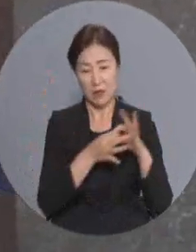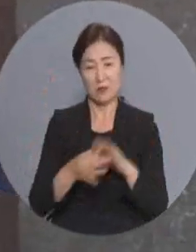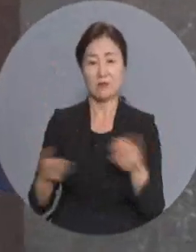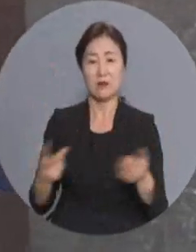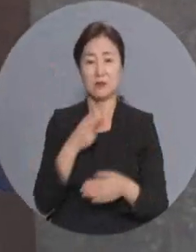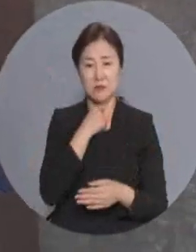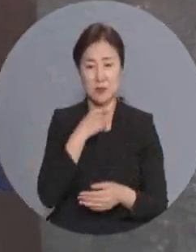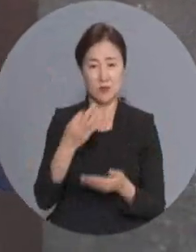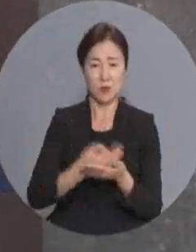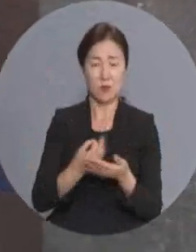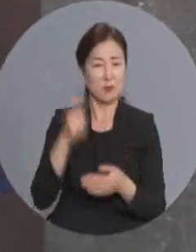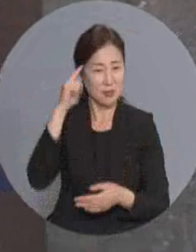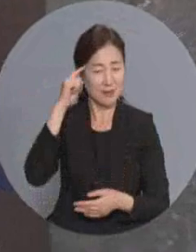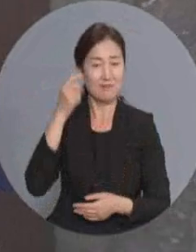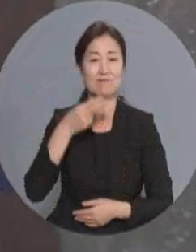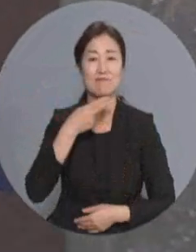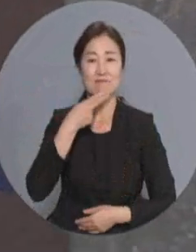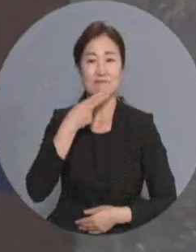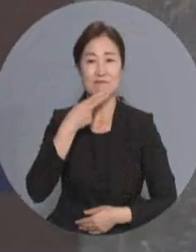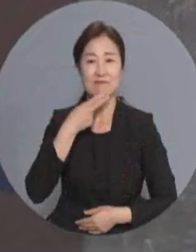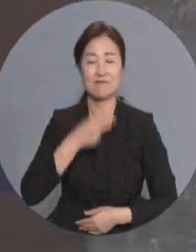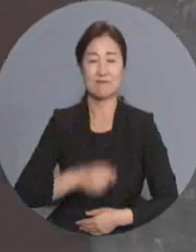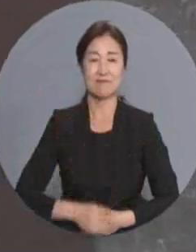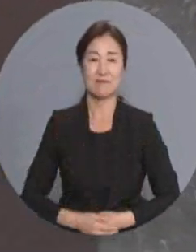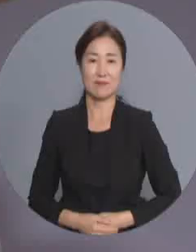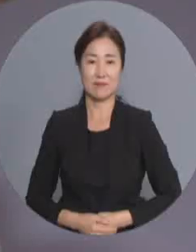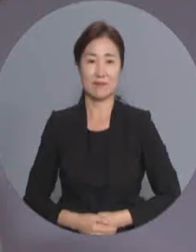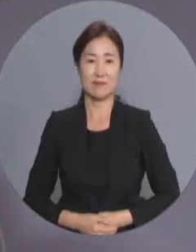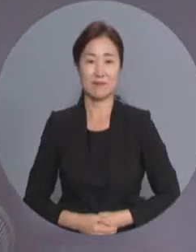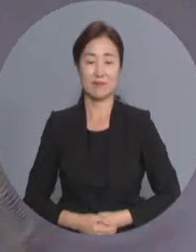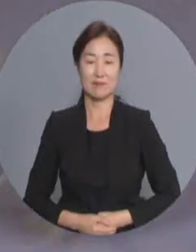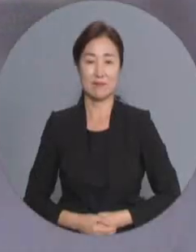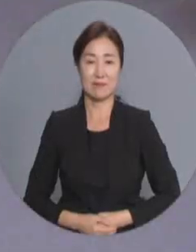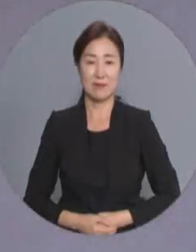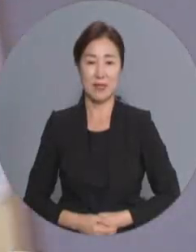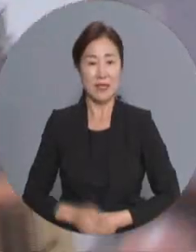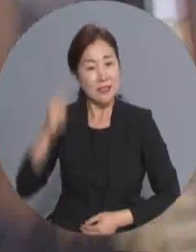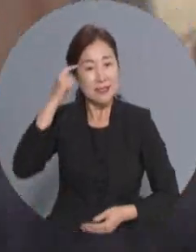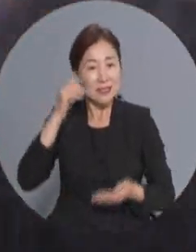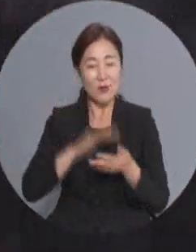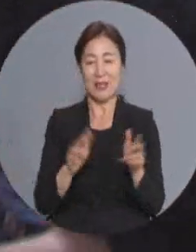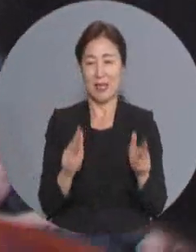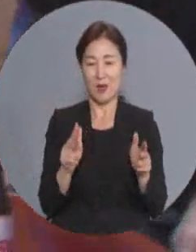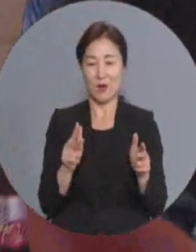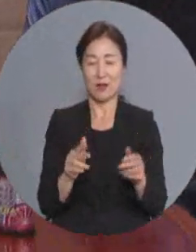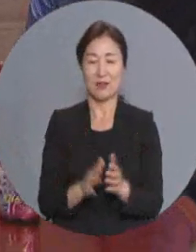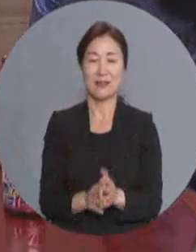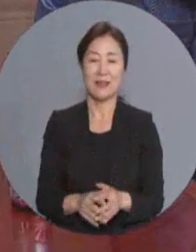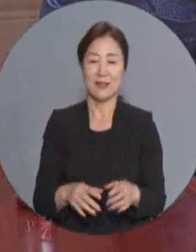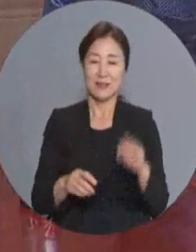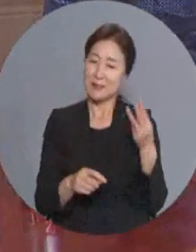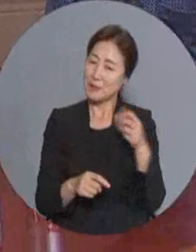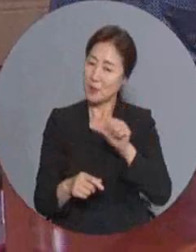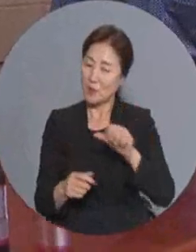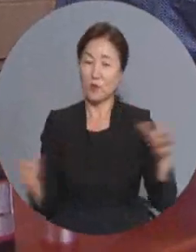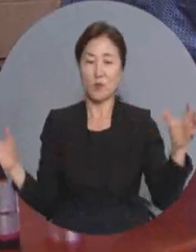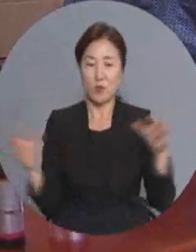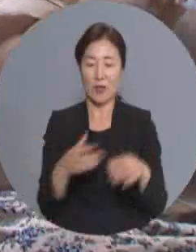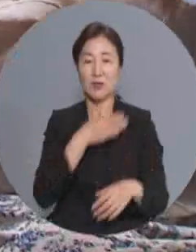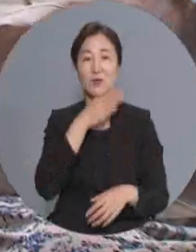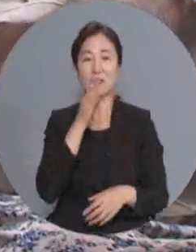그렇게 생각다고 생각 시원한 에어컨 바람 아래 33 5후 둘러앉은